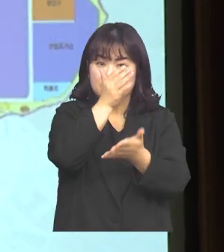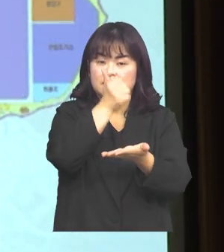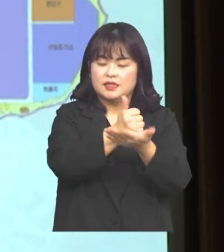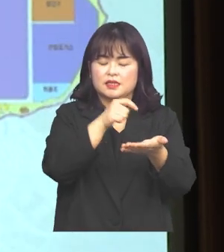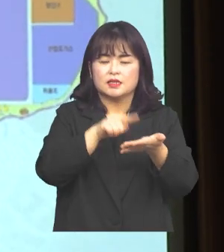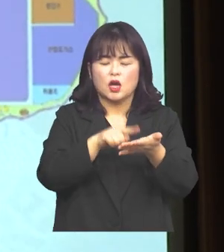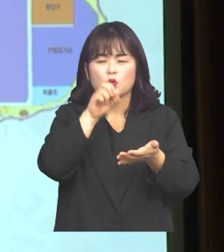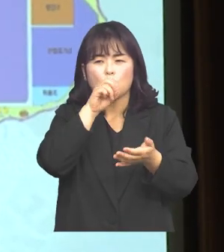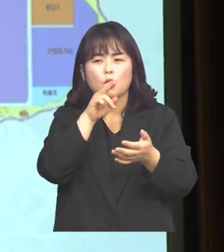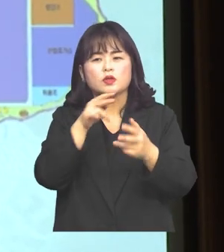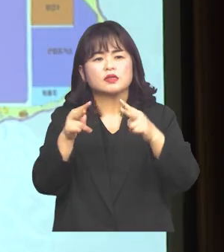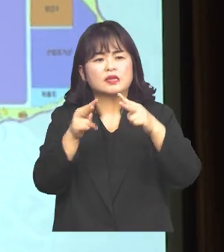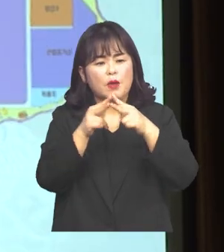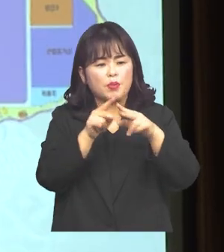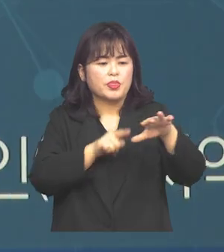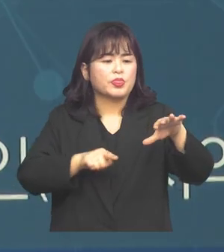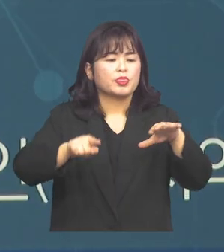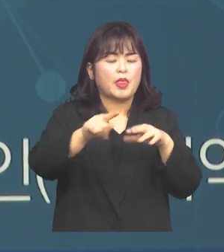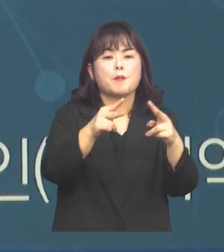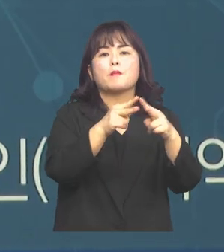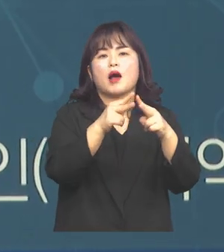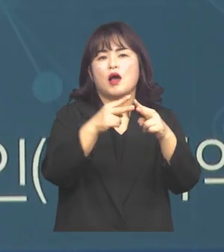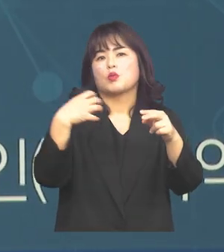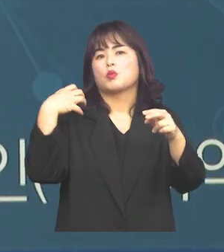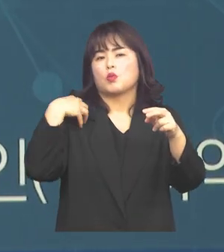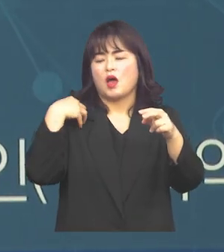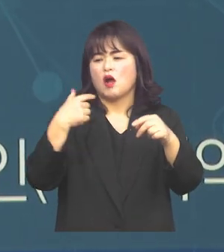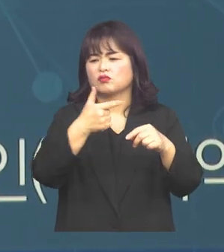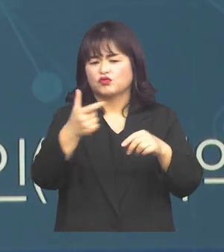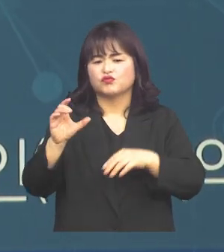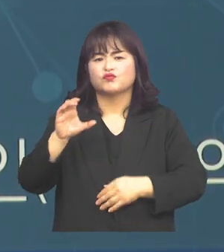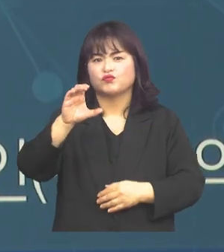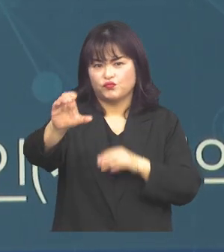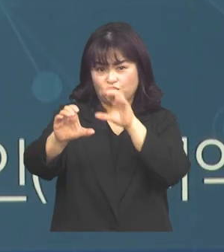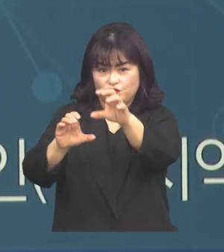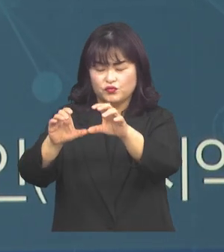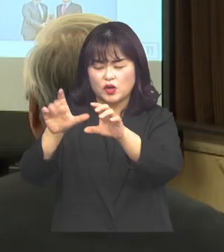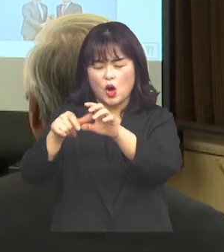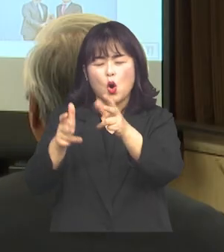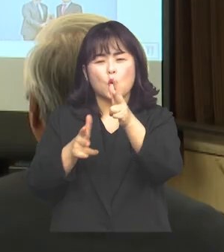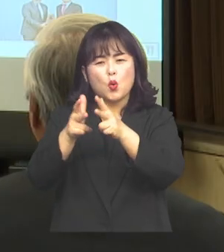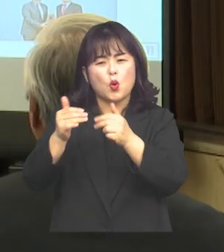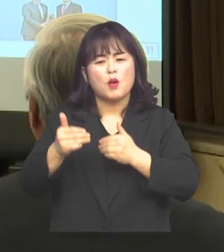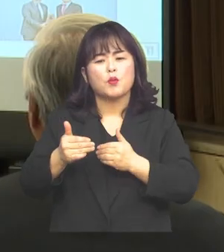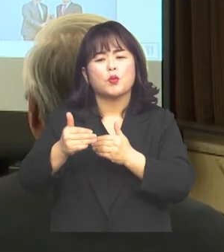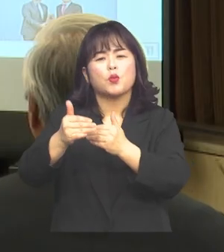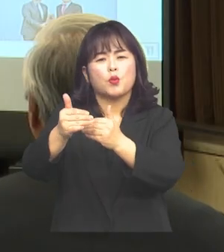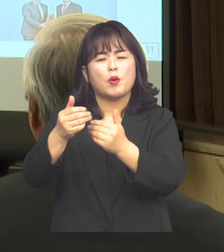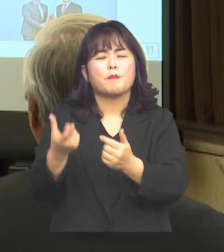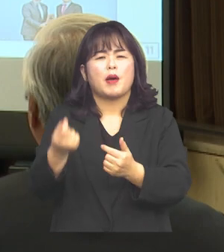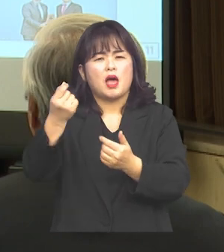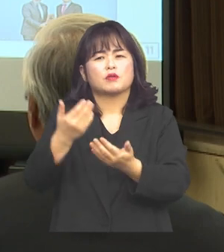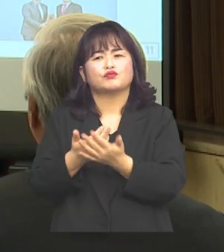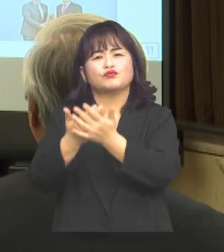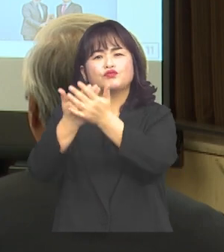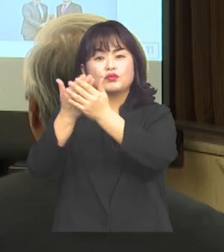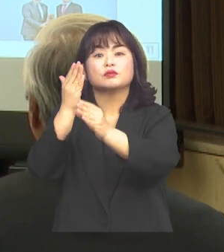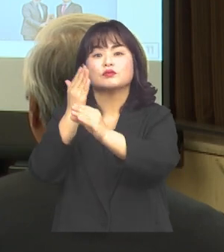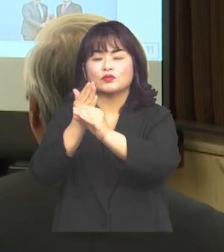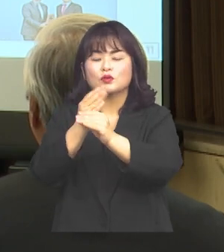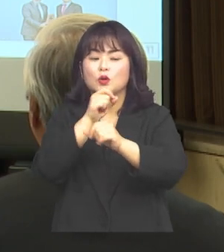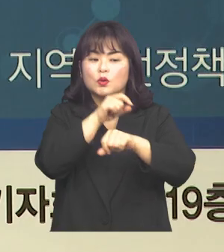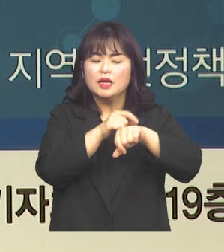시장은 용인은 첨단 반도체 산업을 중심으로 한 대규모 투자와 도시 계획으로 빠르게 성장하고